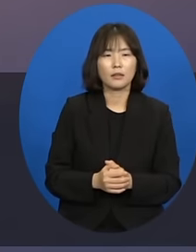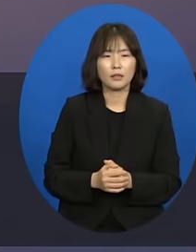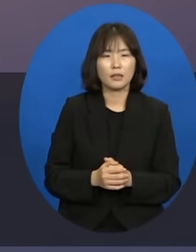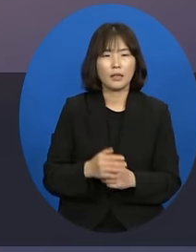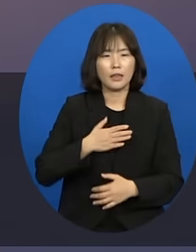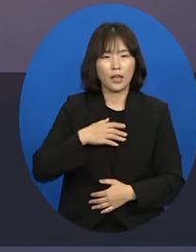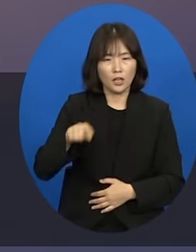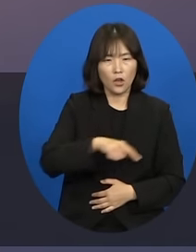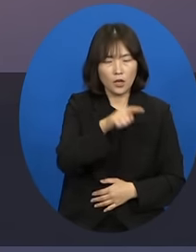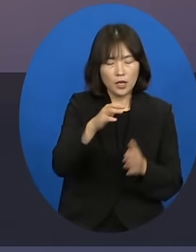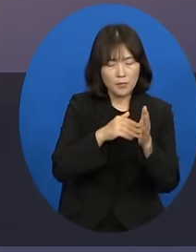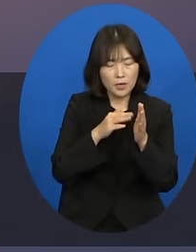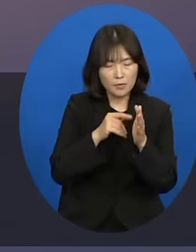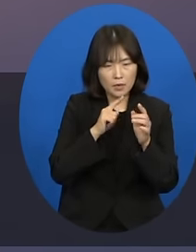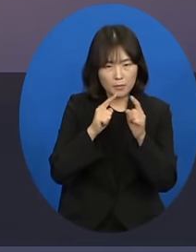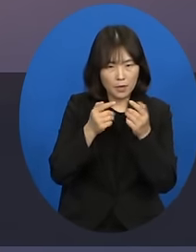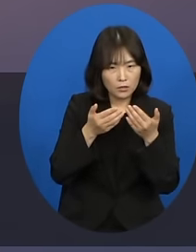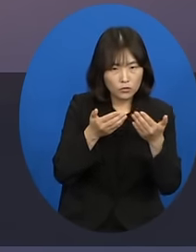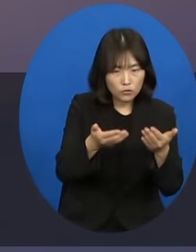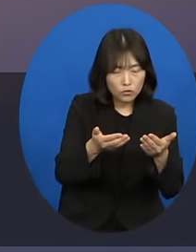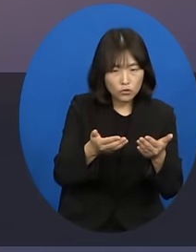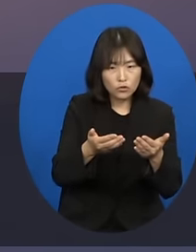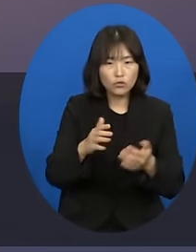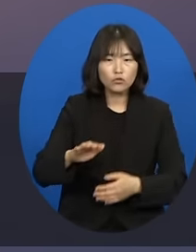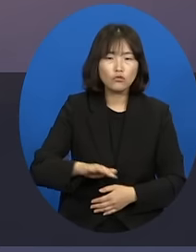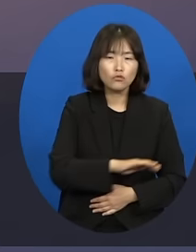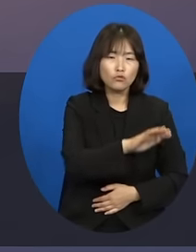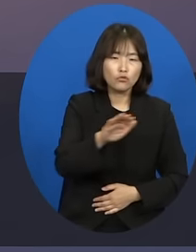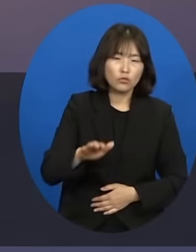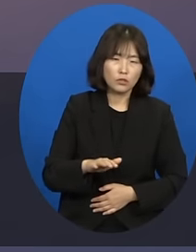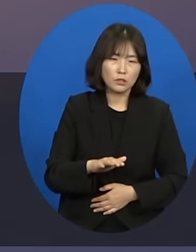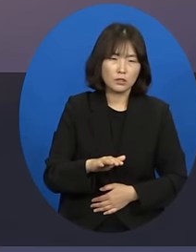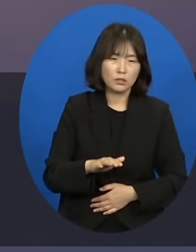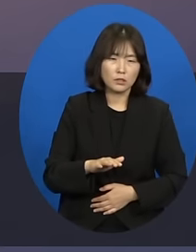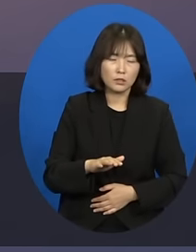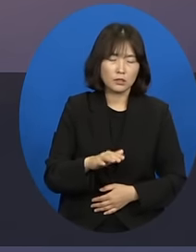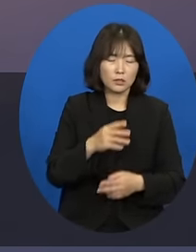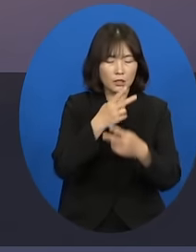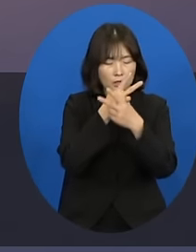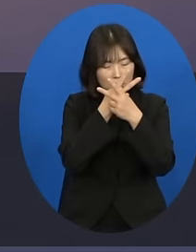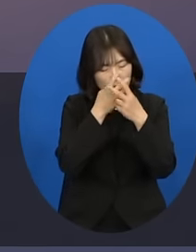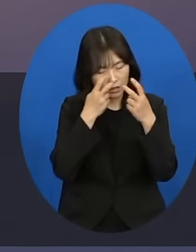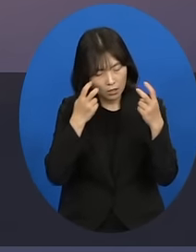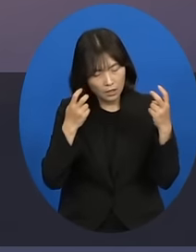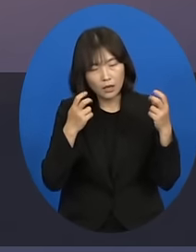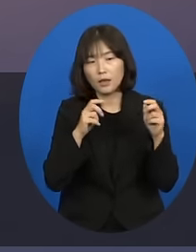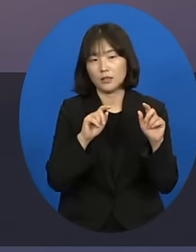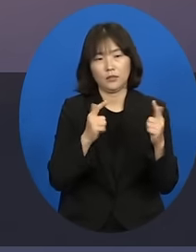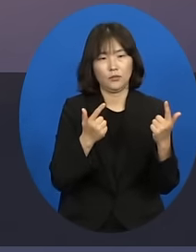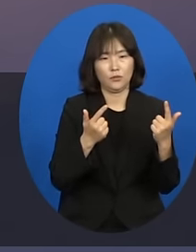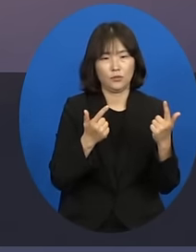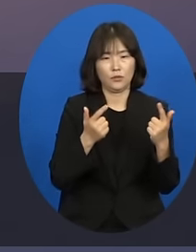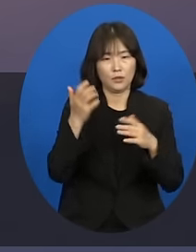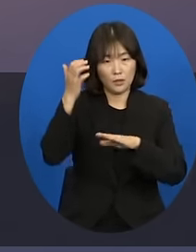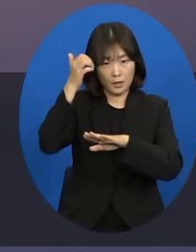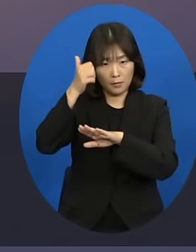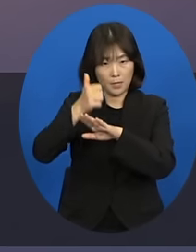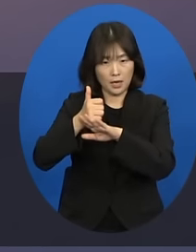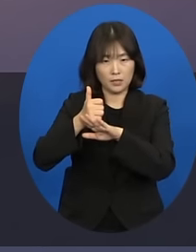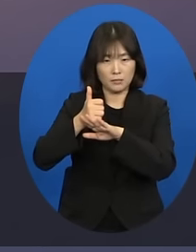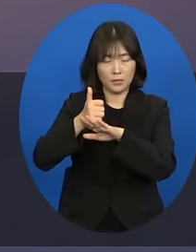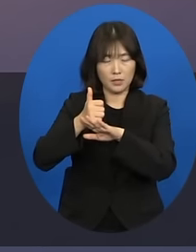내가 너희에게 비밀을 말하노니 우리가 다 잠잘 것이 아니요 마지막